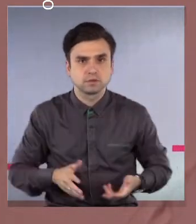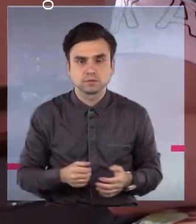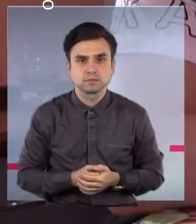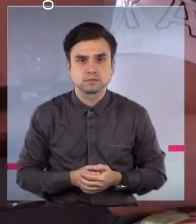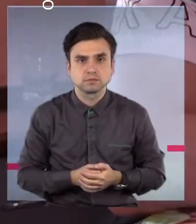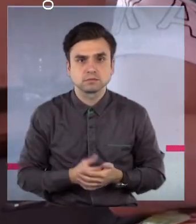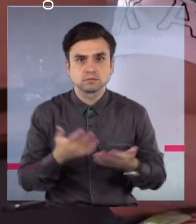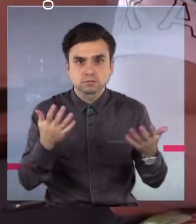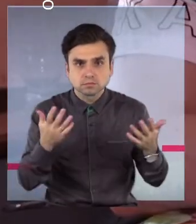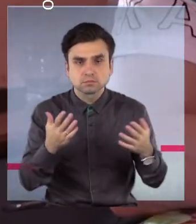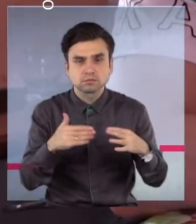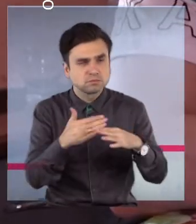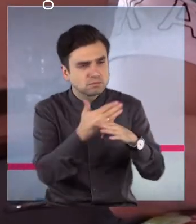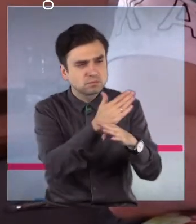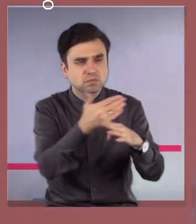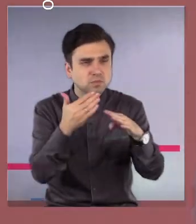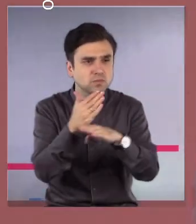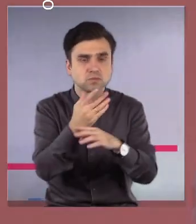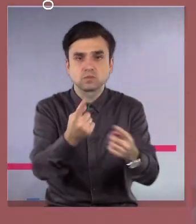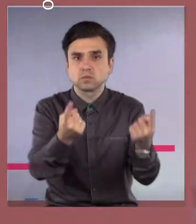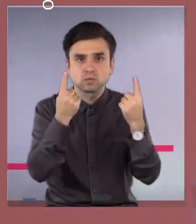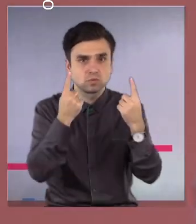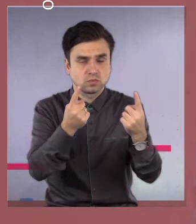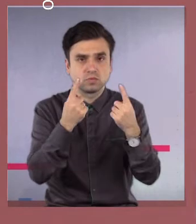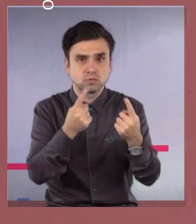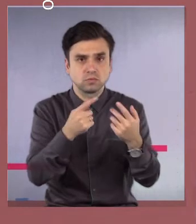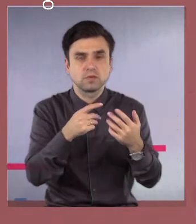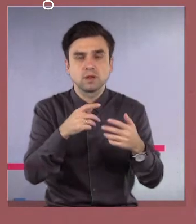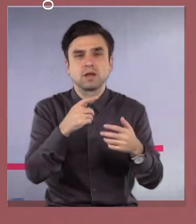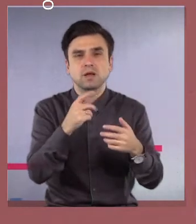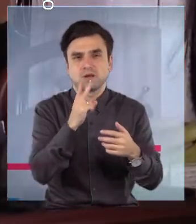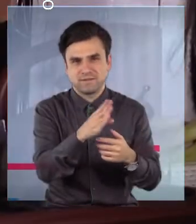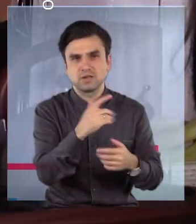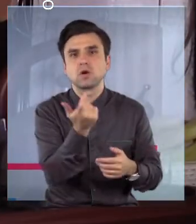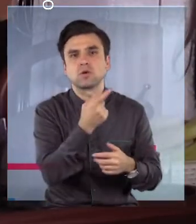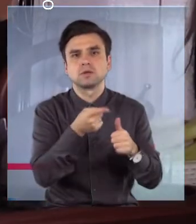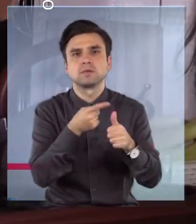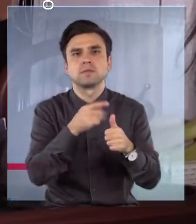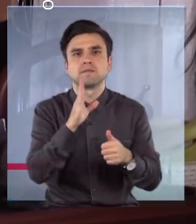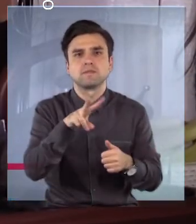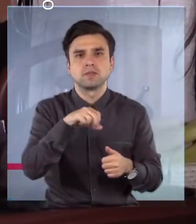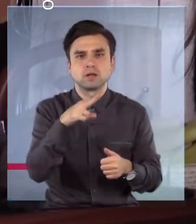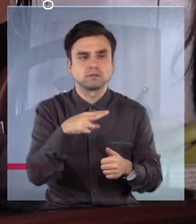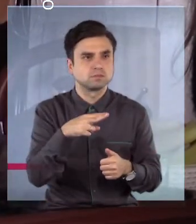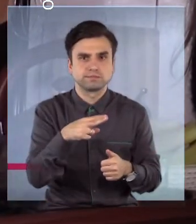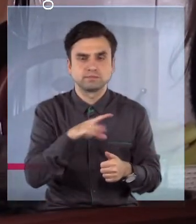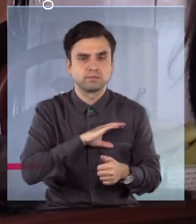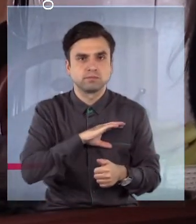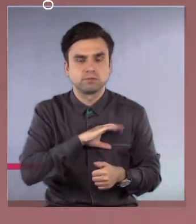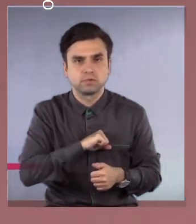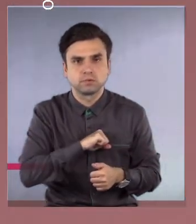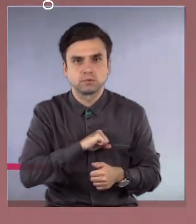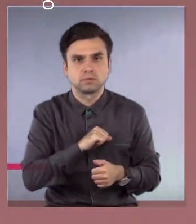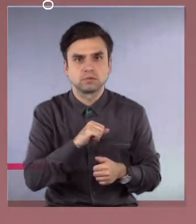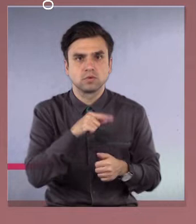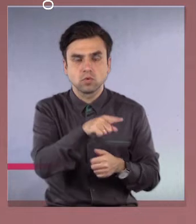Гранд Каньйон. Тільки Владислав, господар квартири, такій пам'яті в помешканні зовсім не радий. Говорить, що року лагодить все своїми